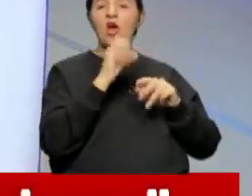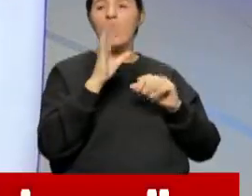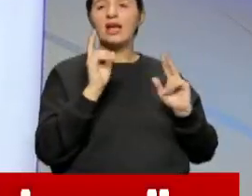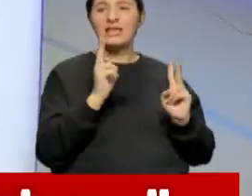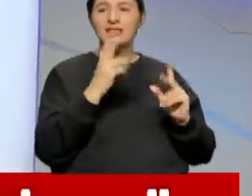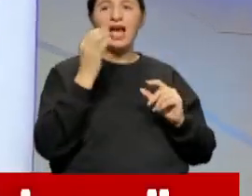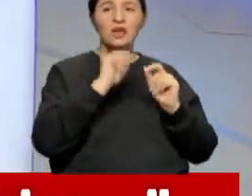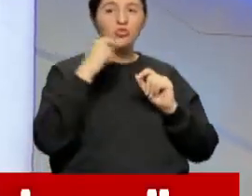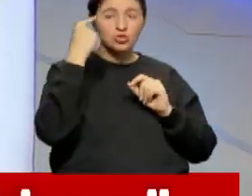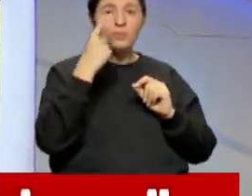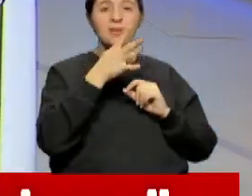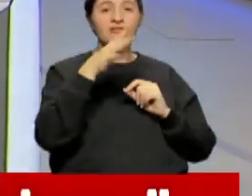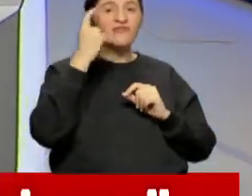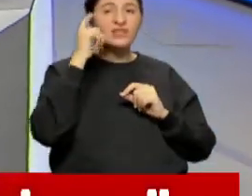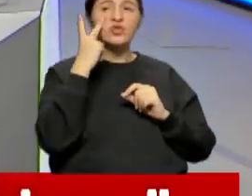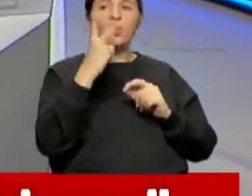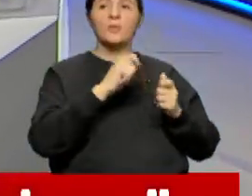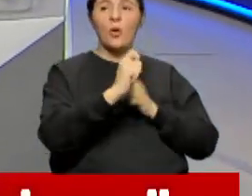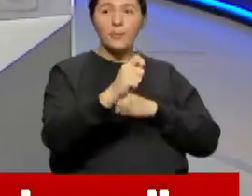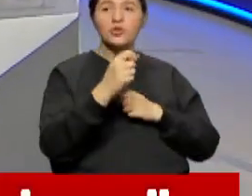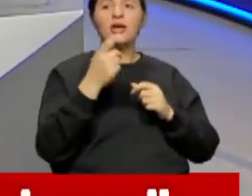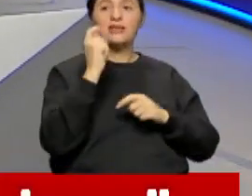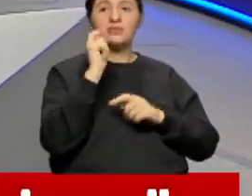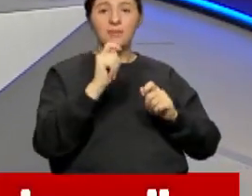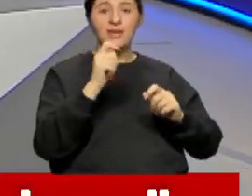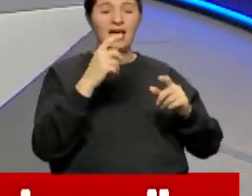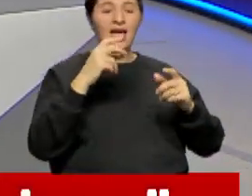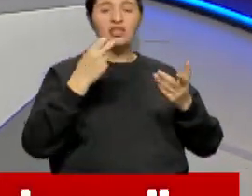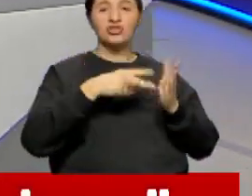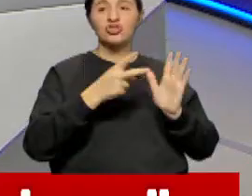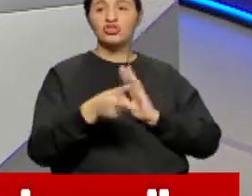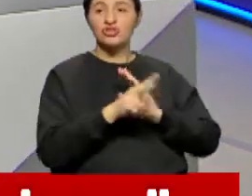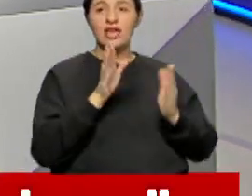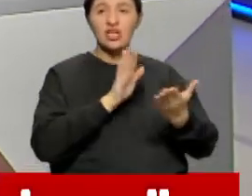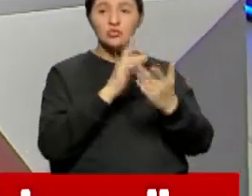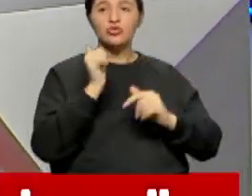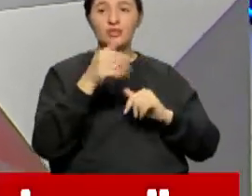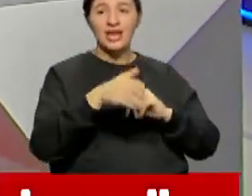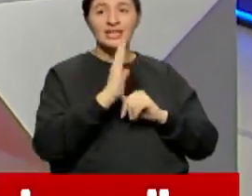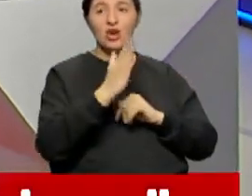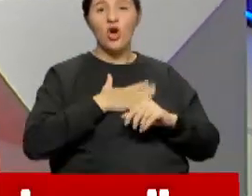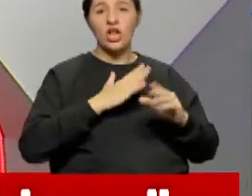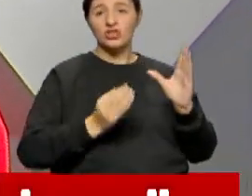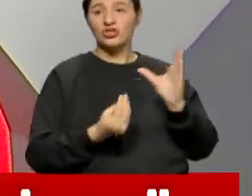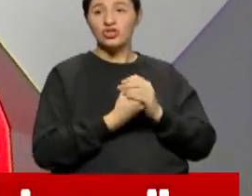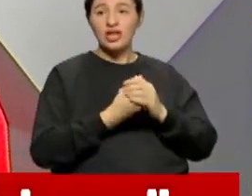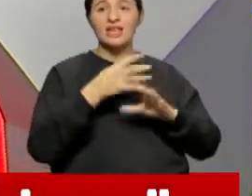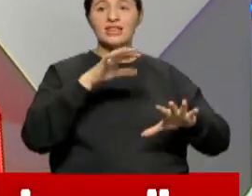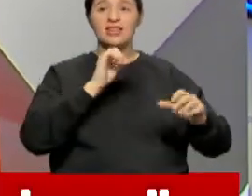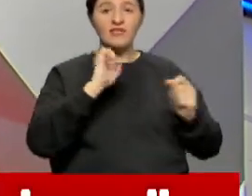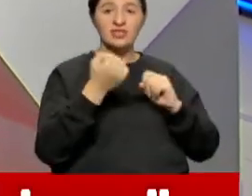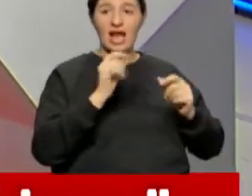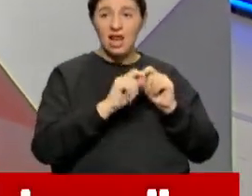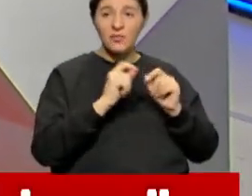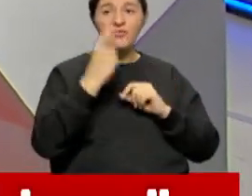düşüncesinden epistemolojik bir kopuşu temsil eden heterodoks yaklaşım günümüzde giderek ön plana çıkan davranışsal ekonomi ve Nero ekonomi ile